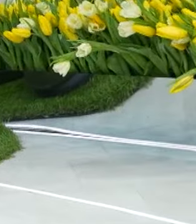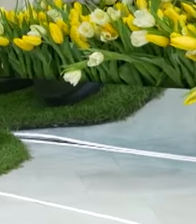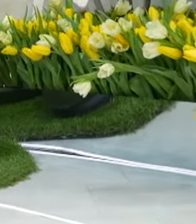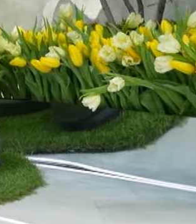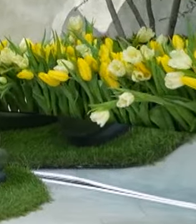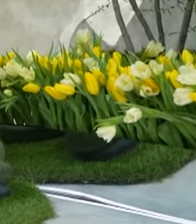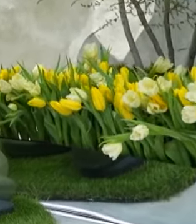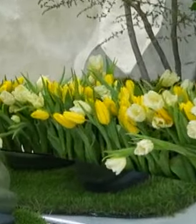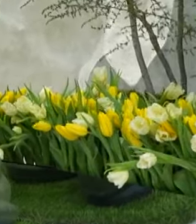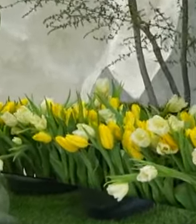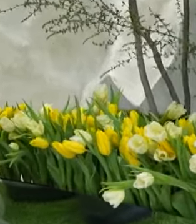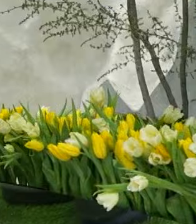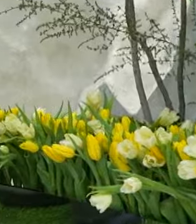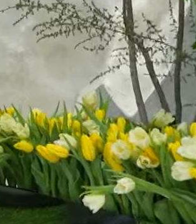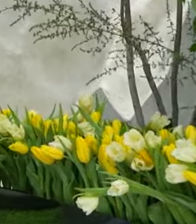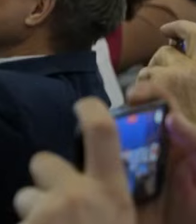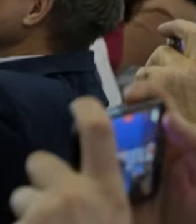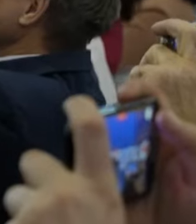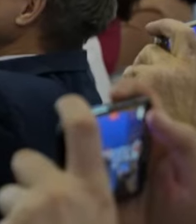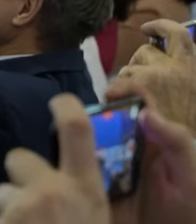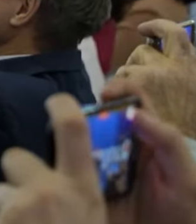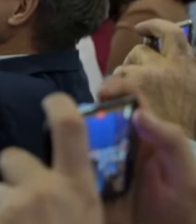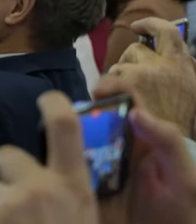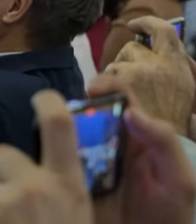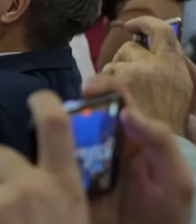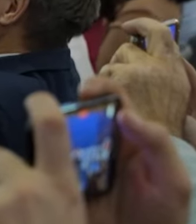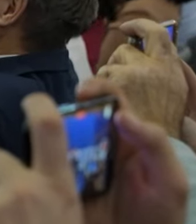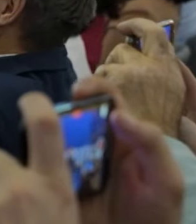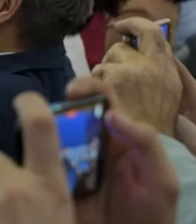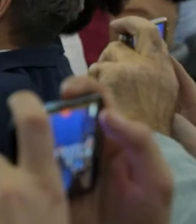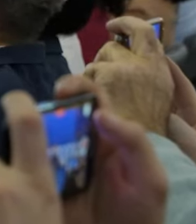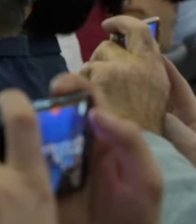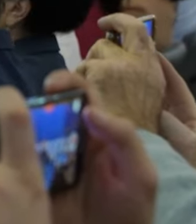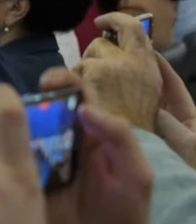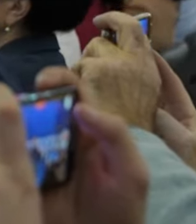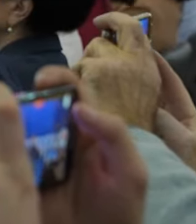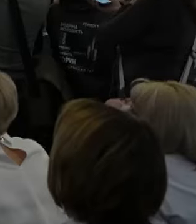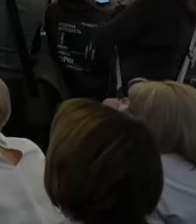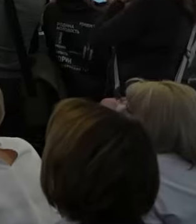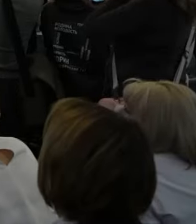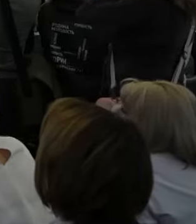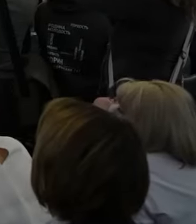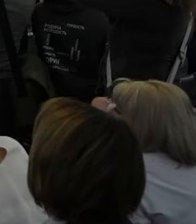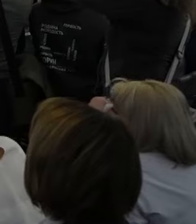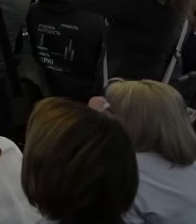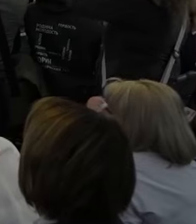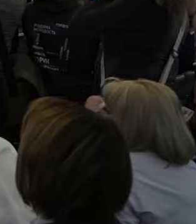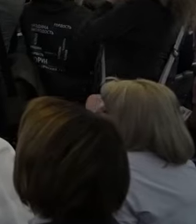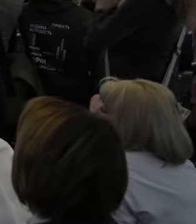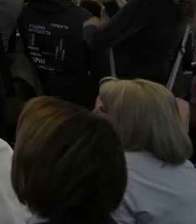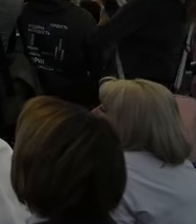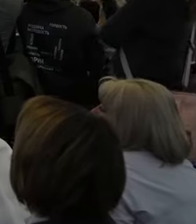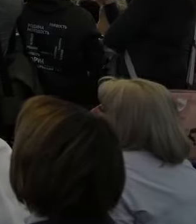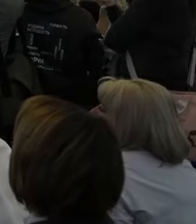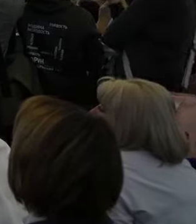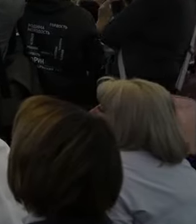стойкости и, конечно, о будущем, где важен каждый белгородец. Атмосфера, которая никого не оставила равнодушным, речь главы области, на